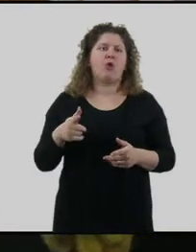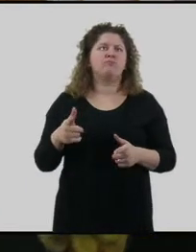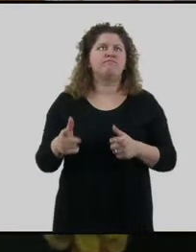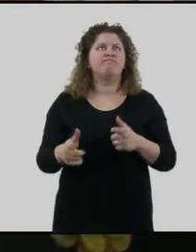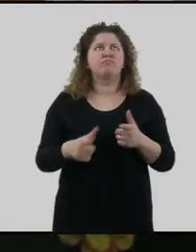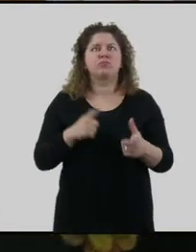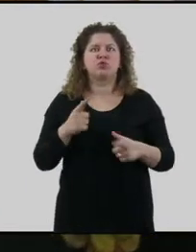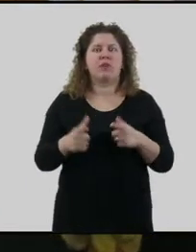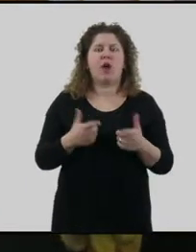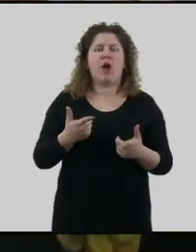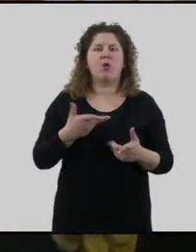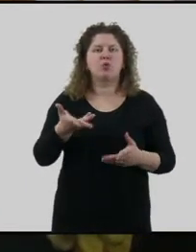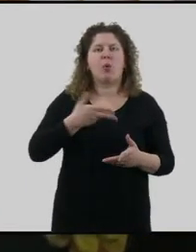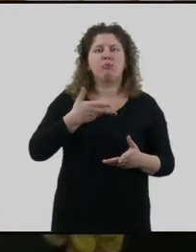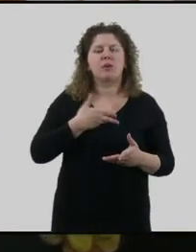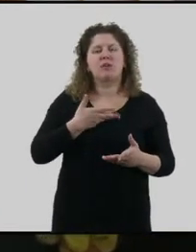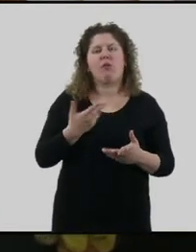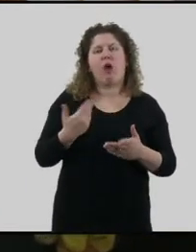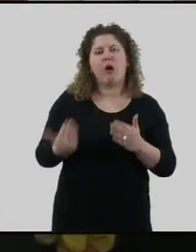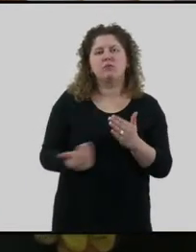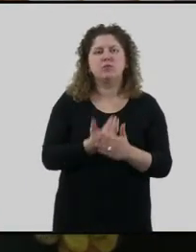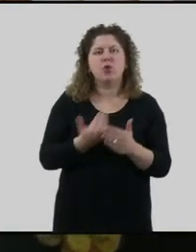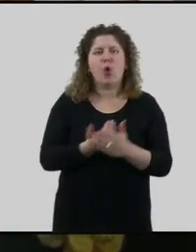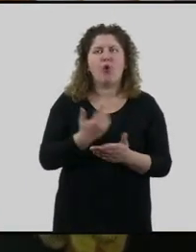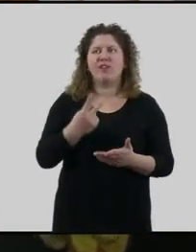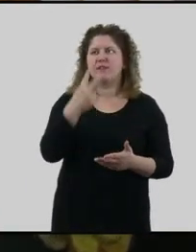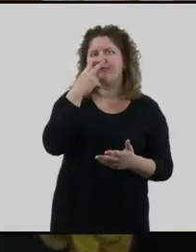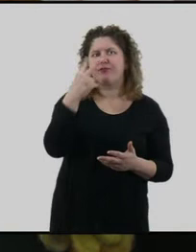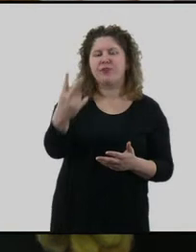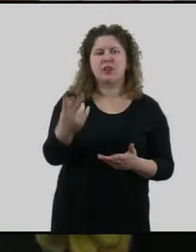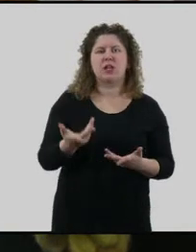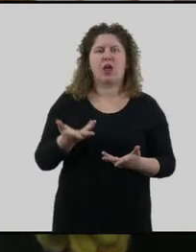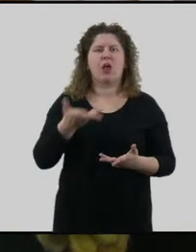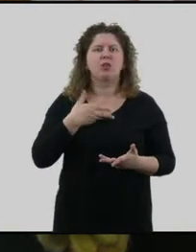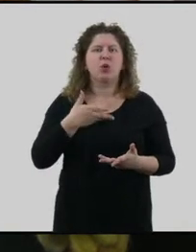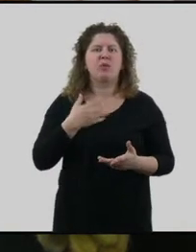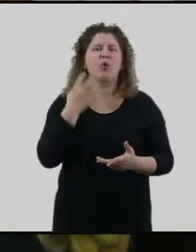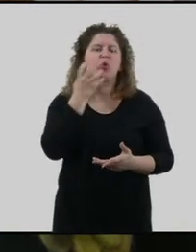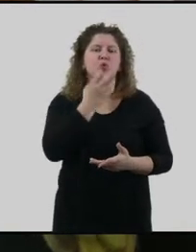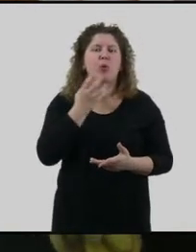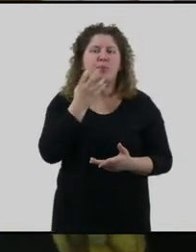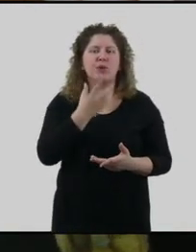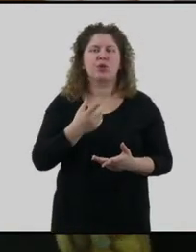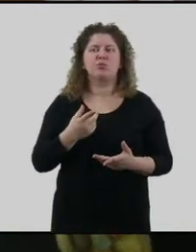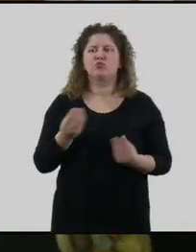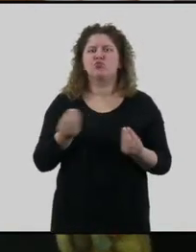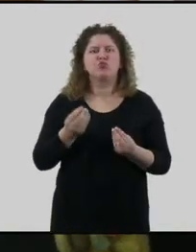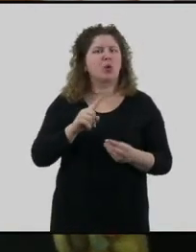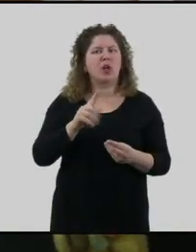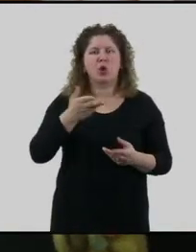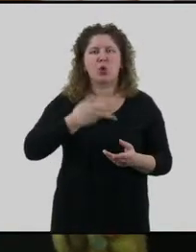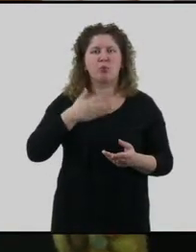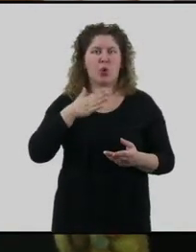način, doživljava, stječe nekakve nove vidike, dobiva toplinu,